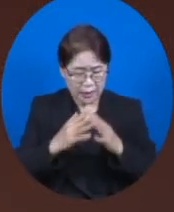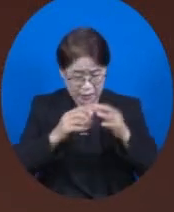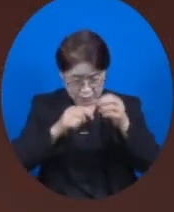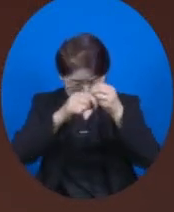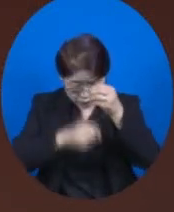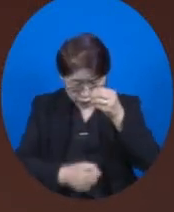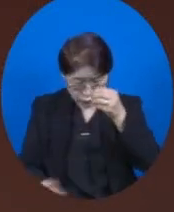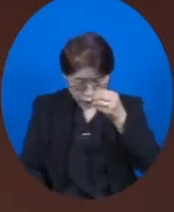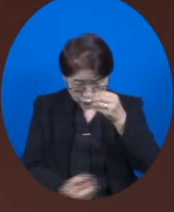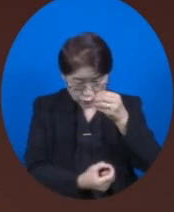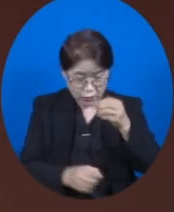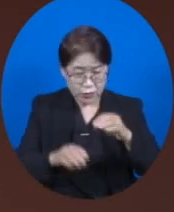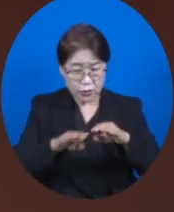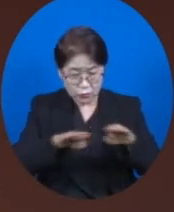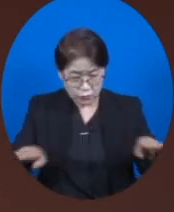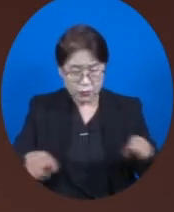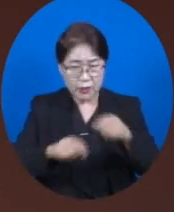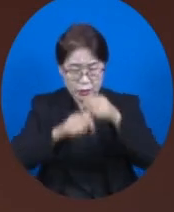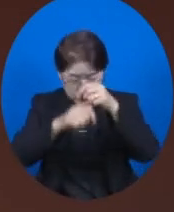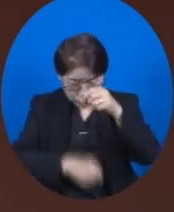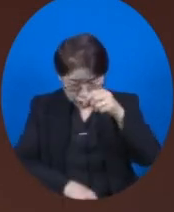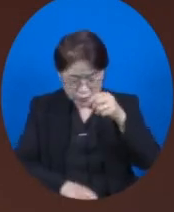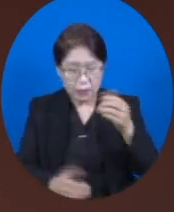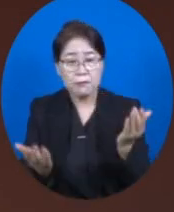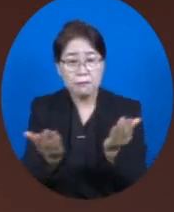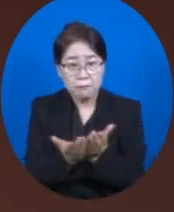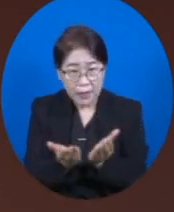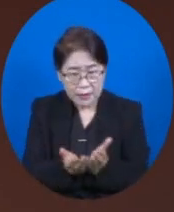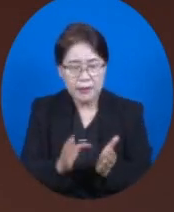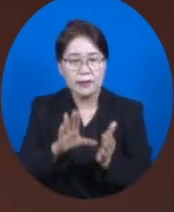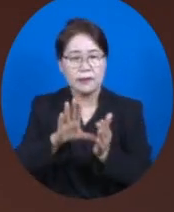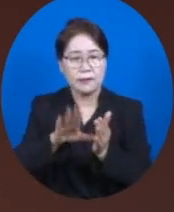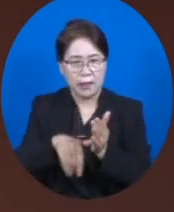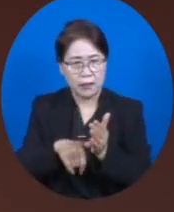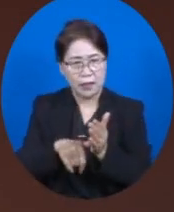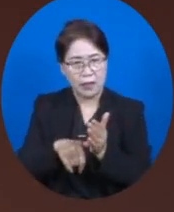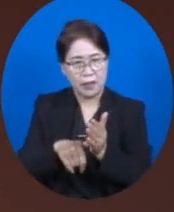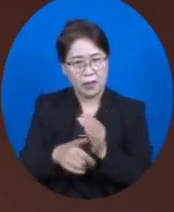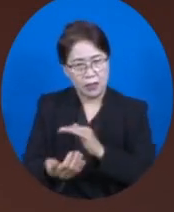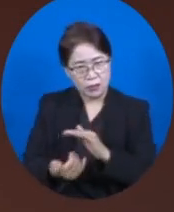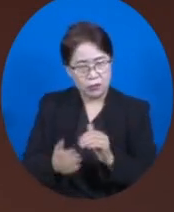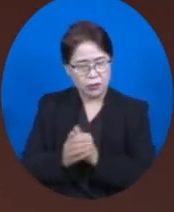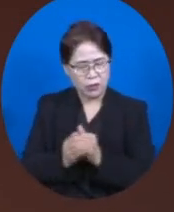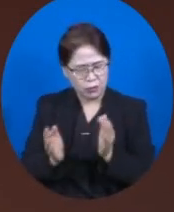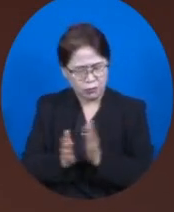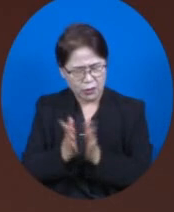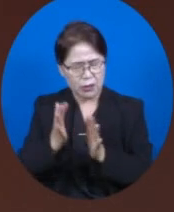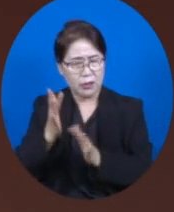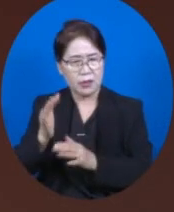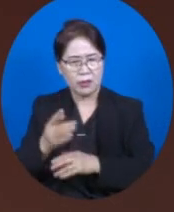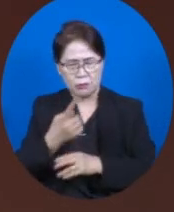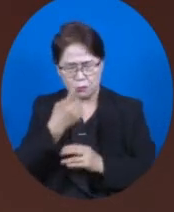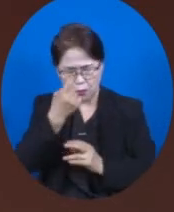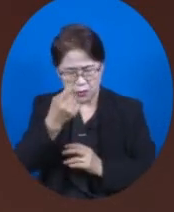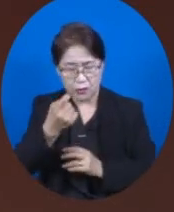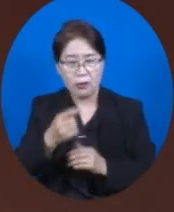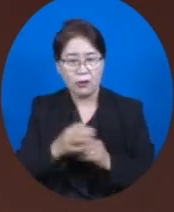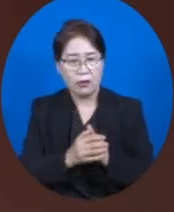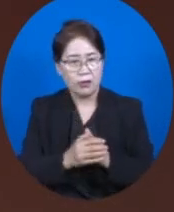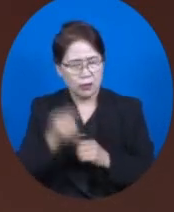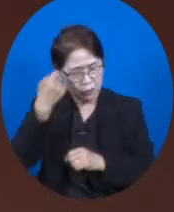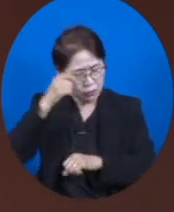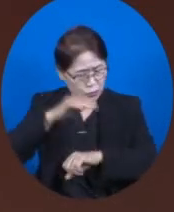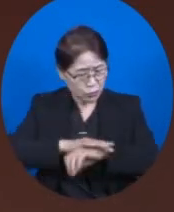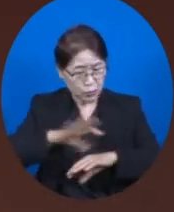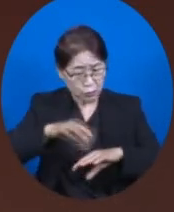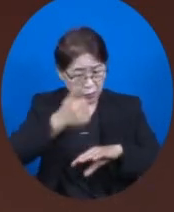수직과 수평을 잡고 있을 때에 그 이전에 화려하고 웅장했던 솔로몬의 성전을 보았던